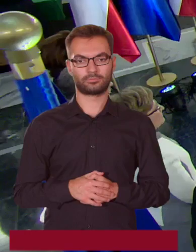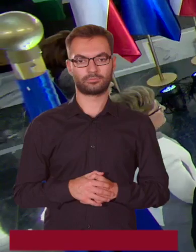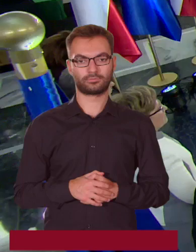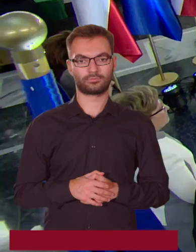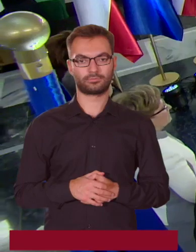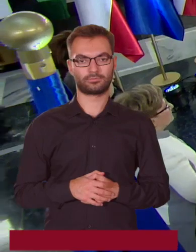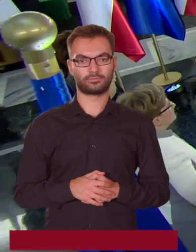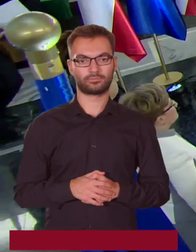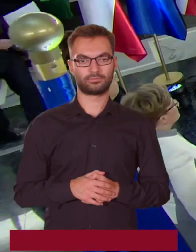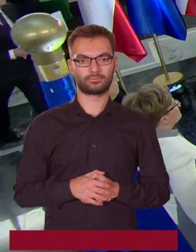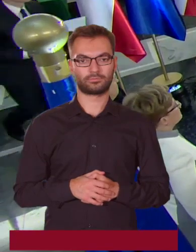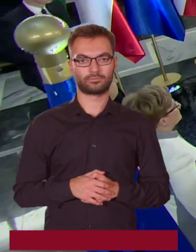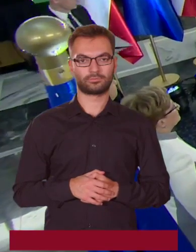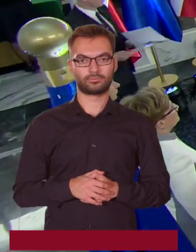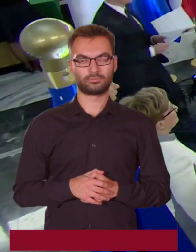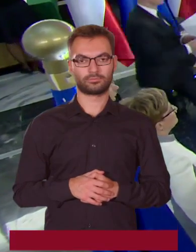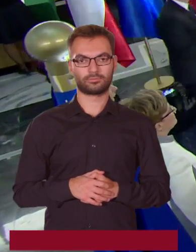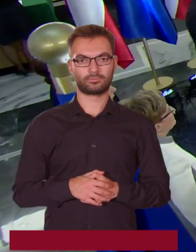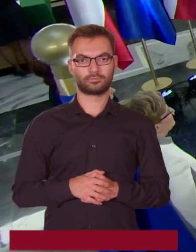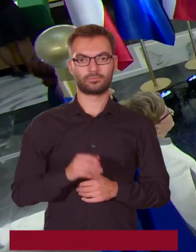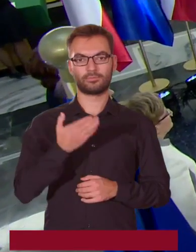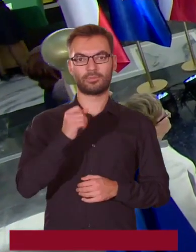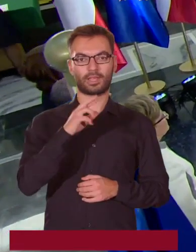Proszę pana Marka Asta.